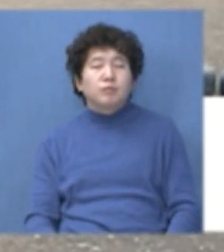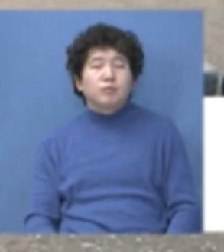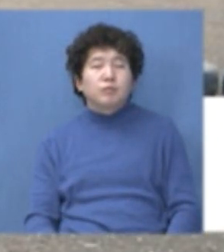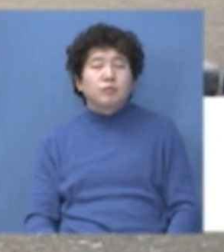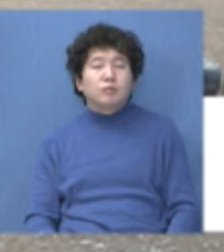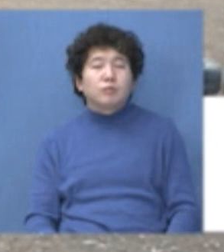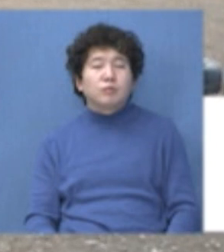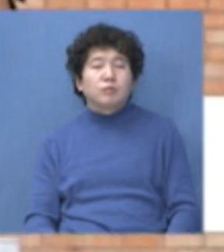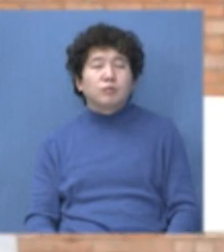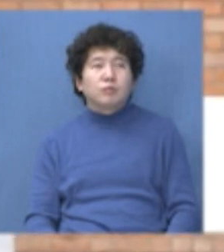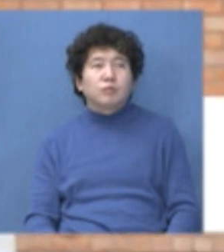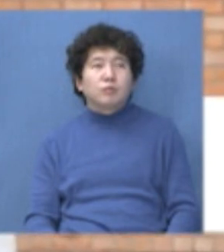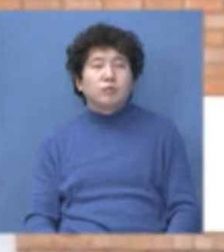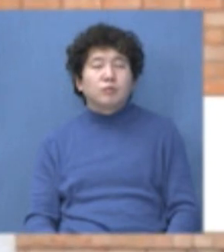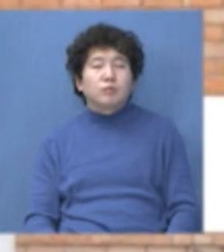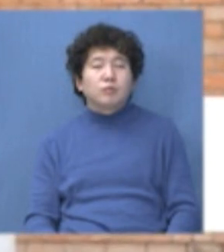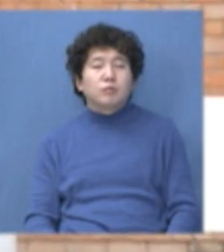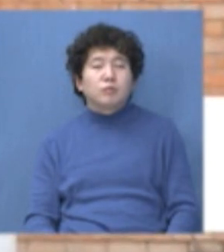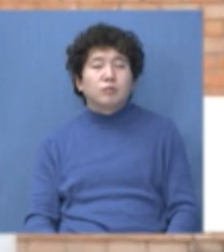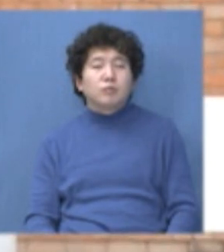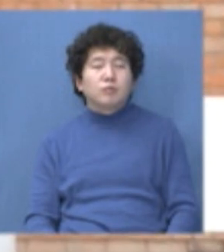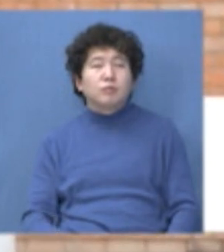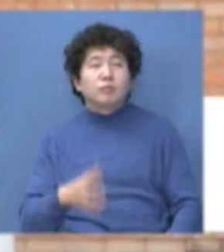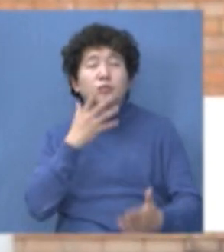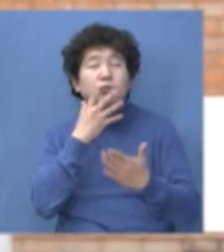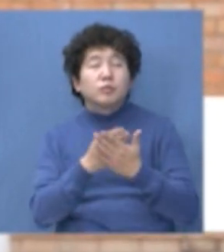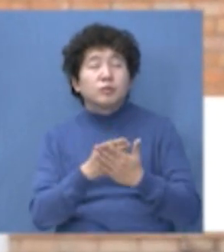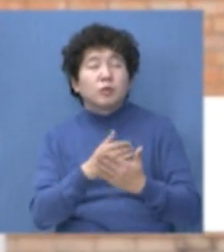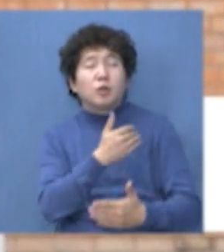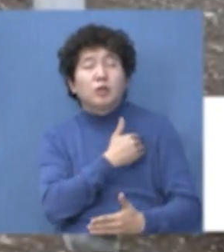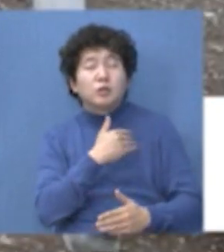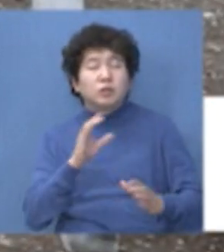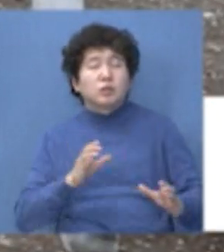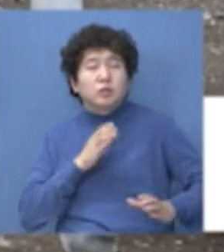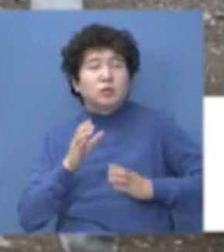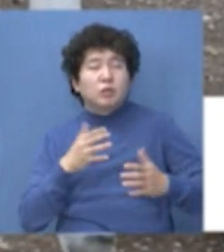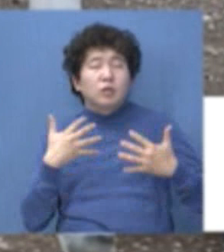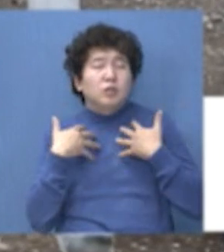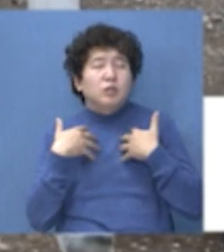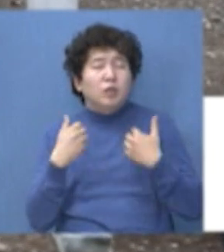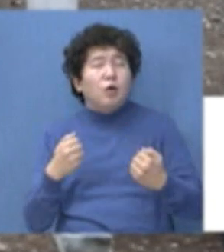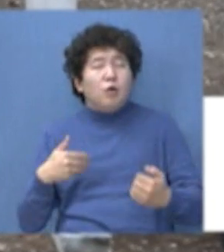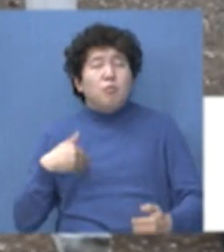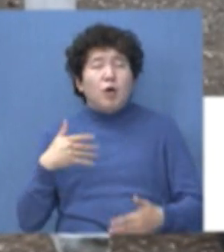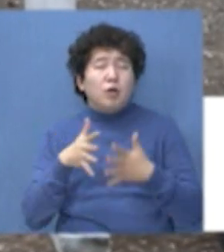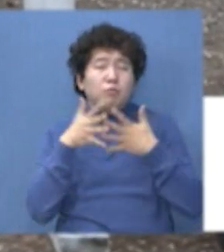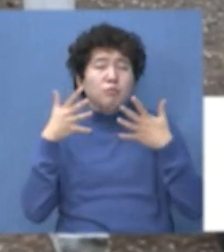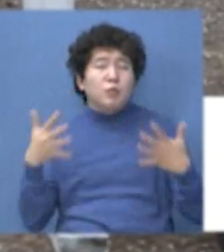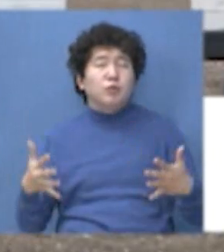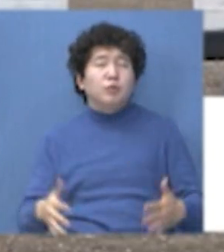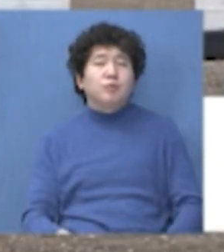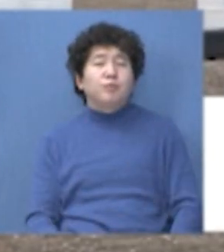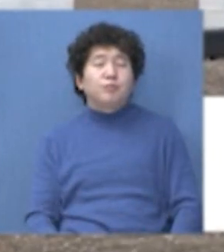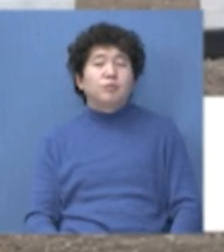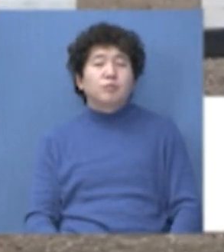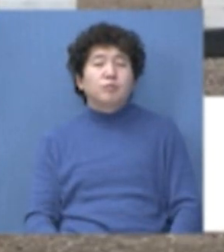санап артып, кәсіби түрде айналысуды қолға алған. Өнер, қайрат спортының денсаулыққа пайдасы мол. Бұл шығеттер ғатаяды,